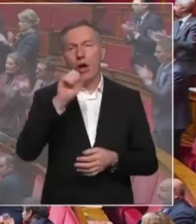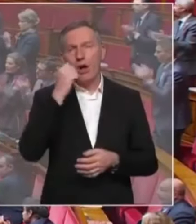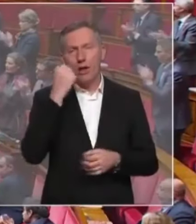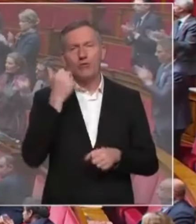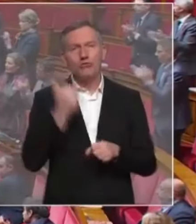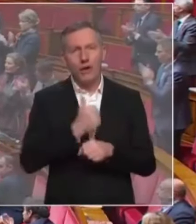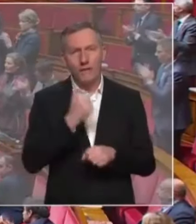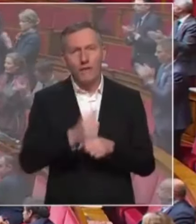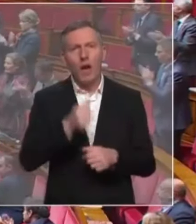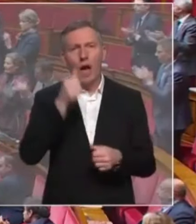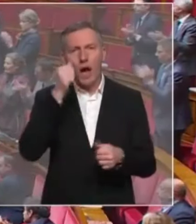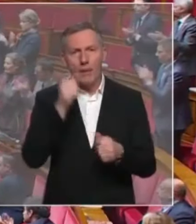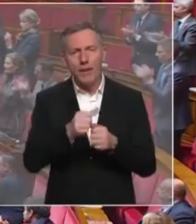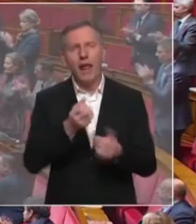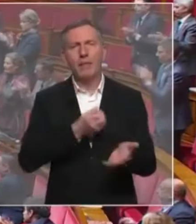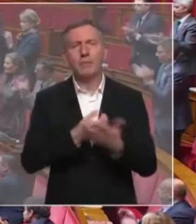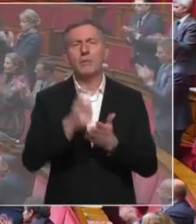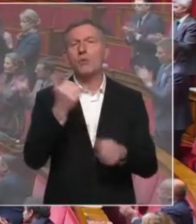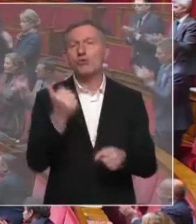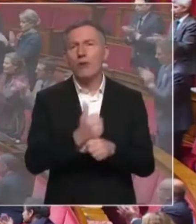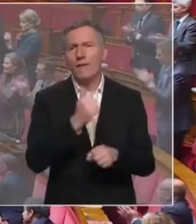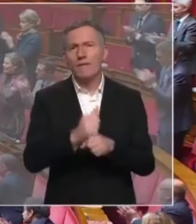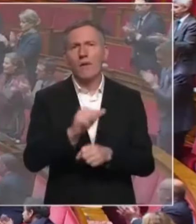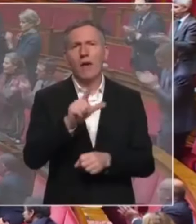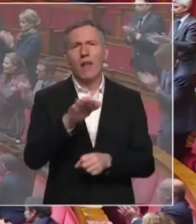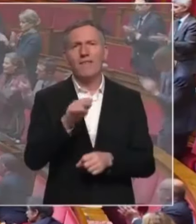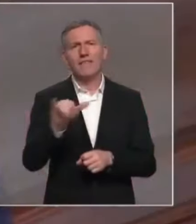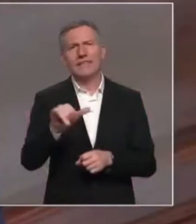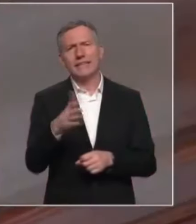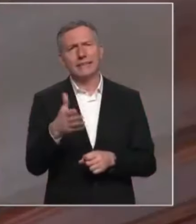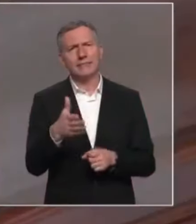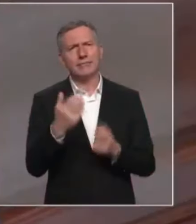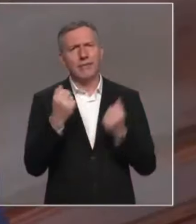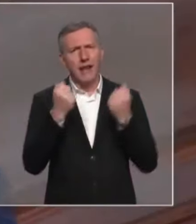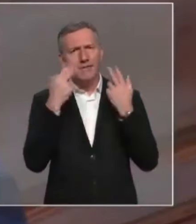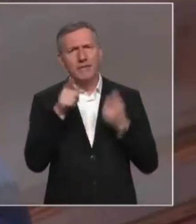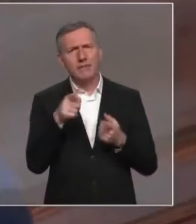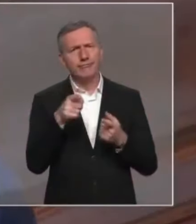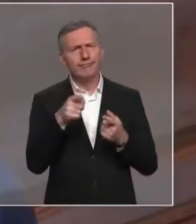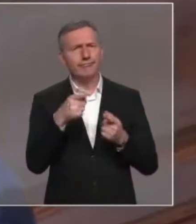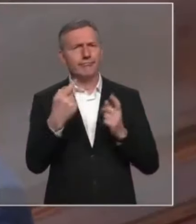faire ce rappel à chaque fois que la France insoumise s'exprime sur ce sujet.